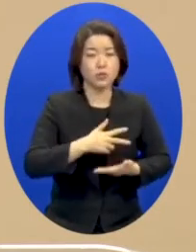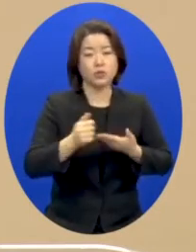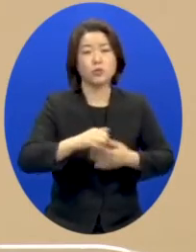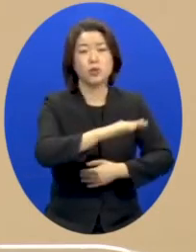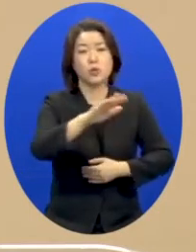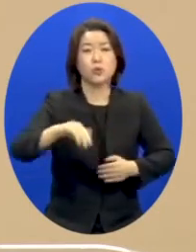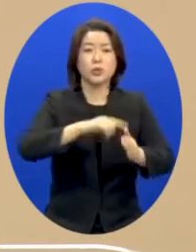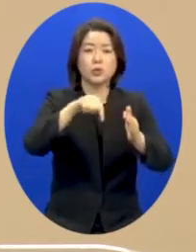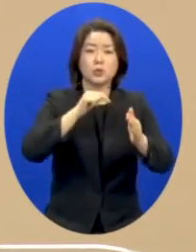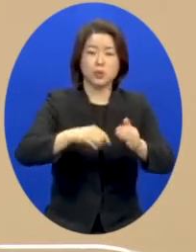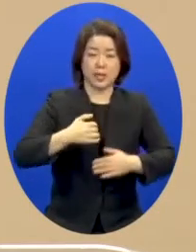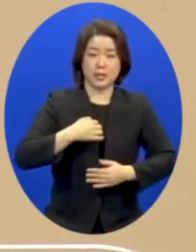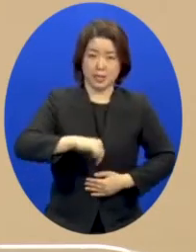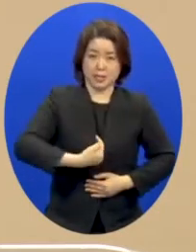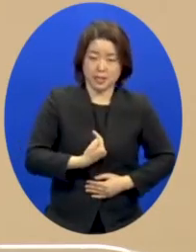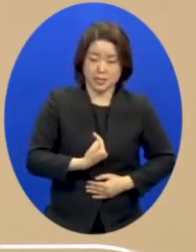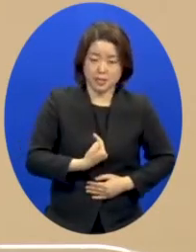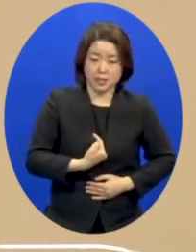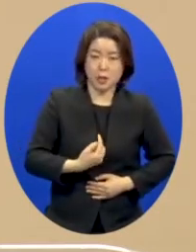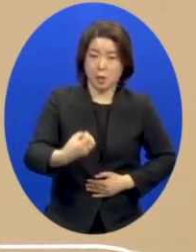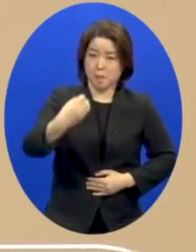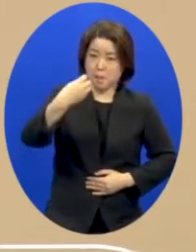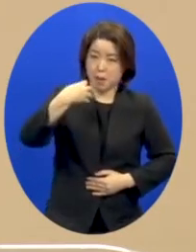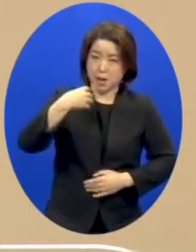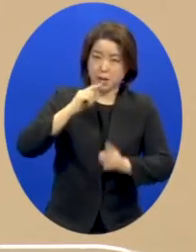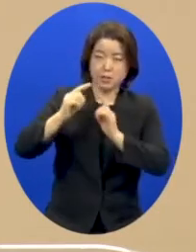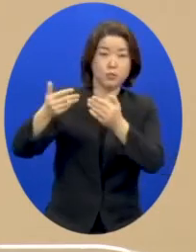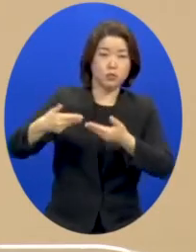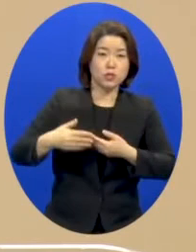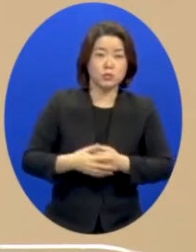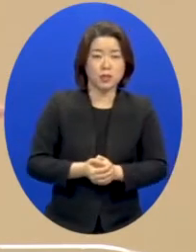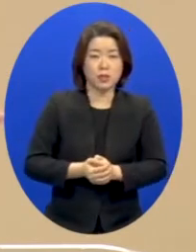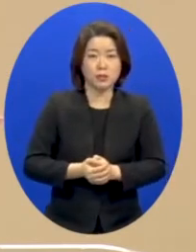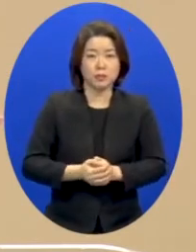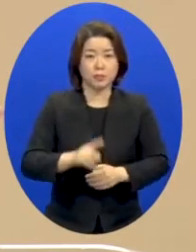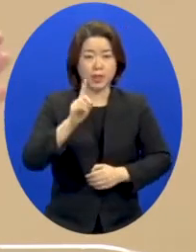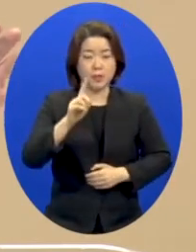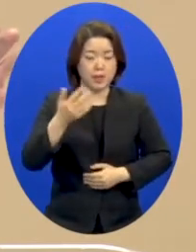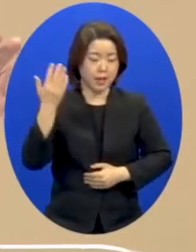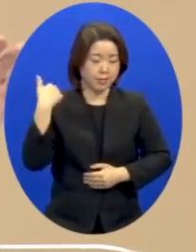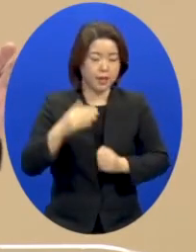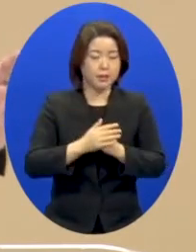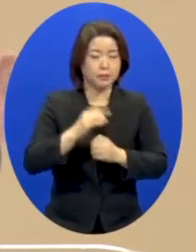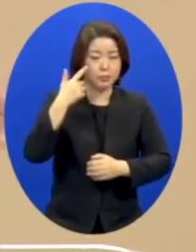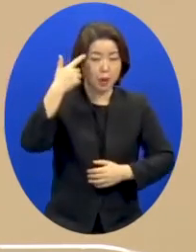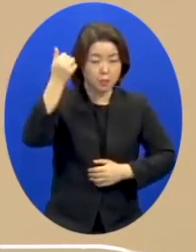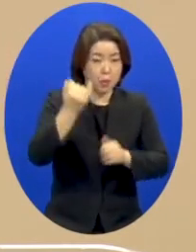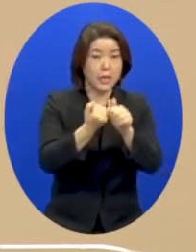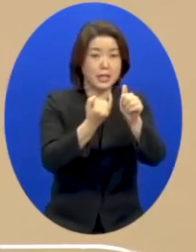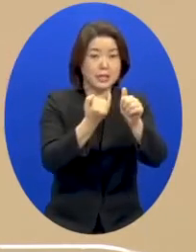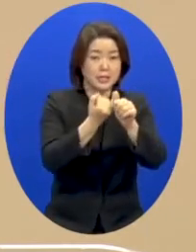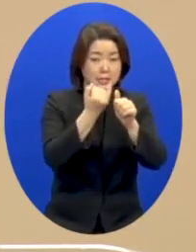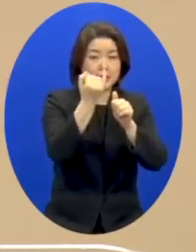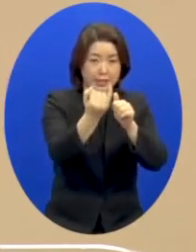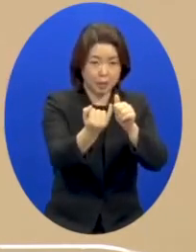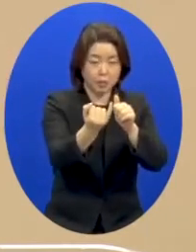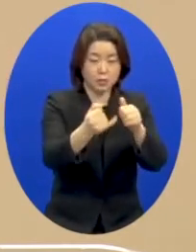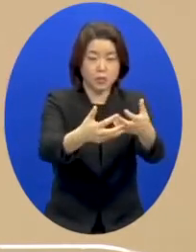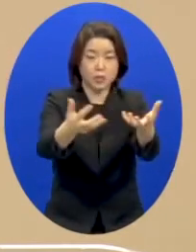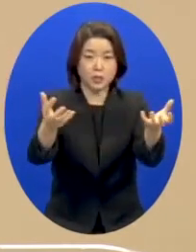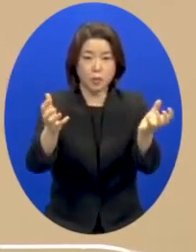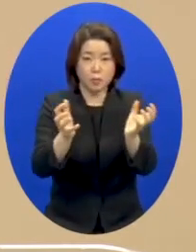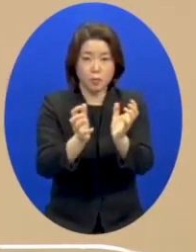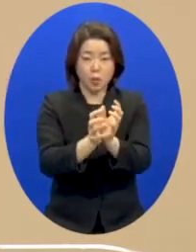우리 자신에게 말씀하시는 분이십니다. 한 번은 사모님들 모임에, 집회에 가서 거기서